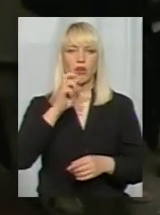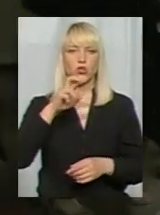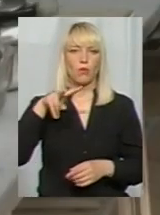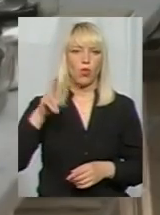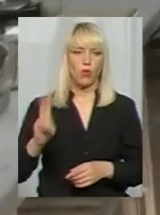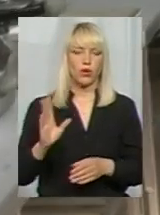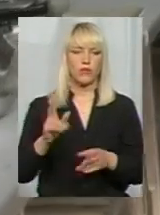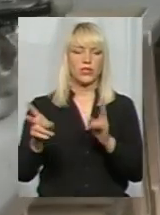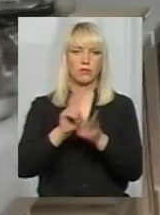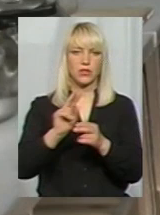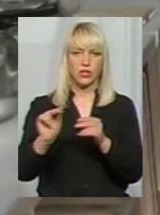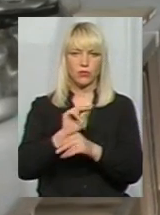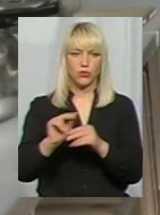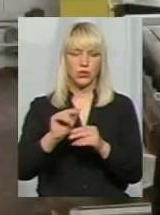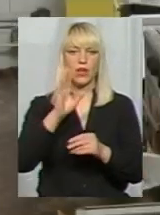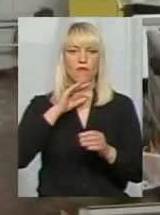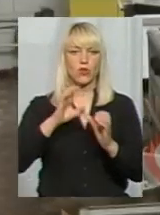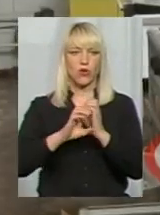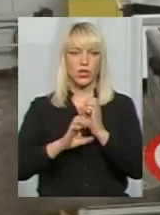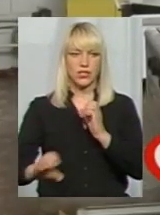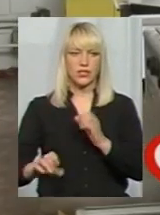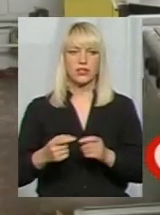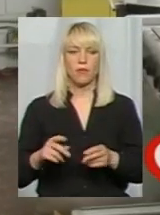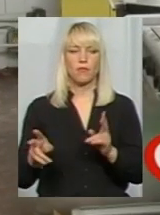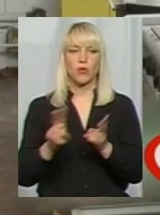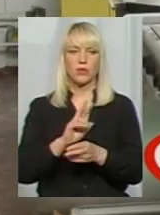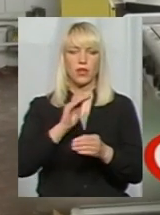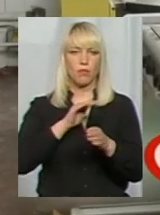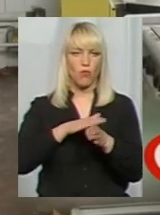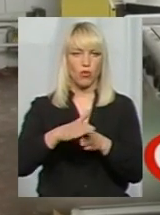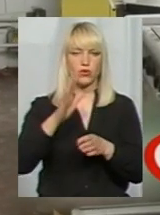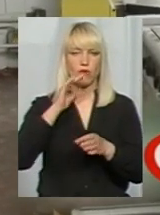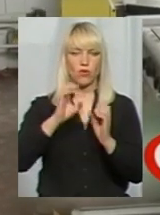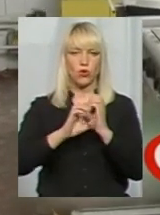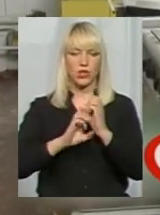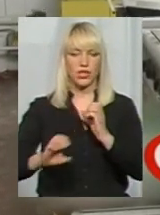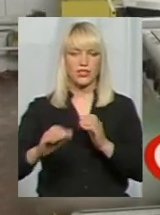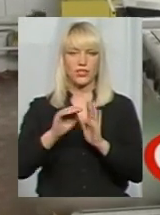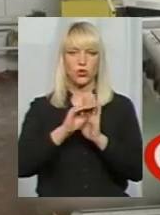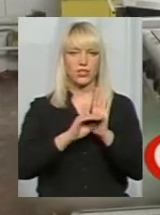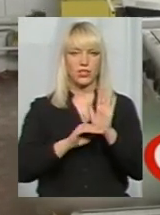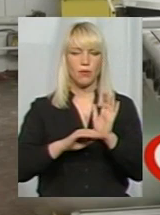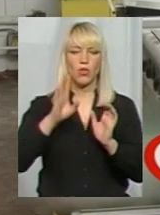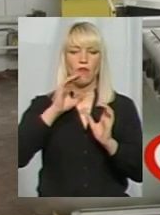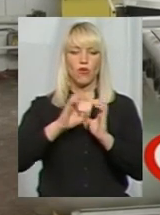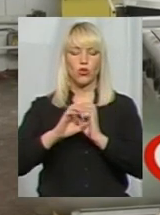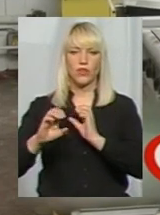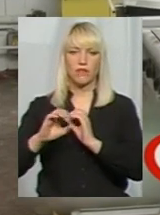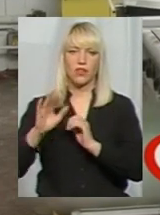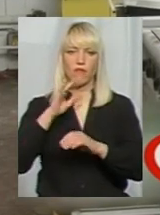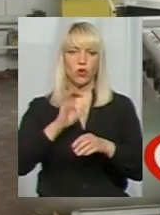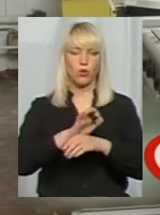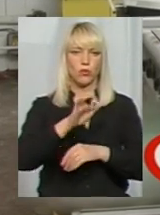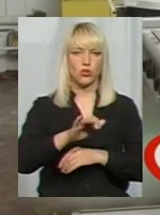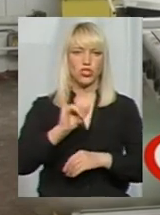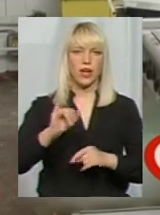каналізаційну систему та електропроводку. Поміняли повністю каналізаційну систему в майному цеху, поміняли водовідведення, водопостачання і